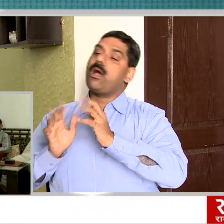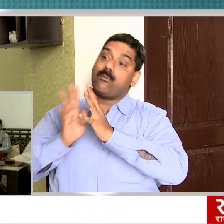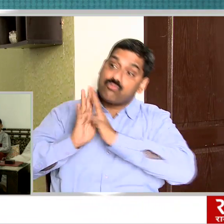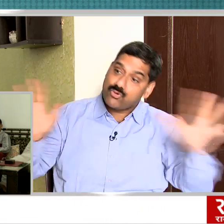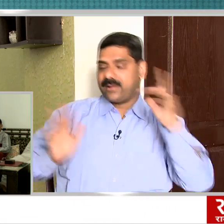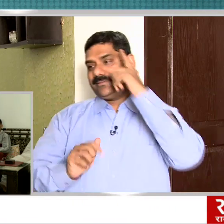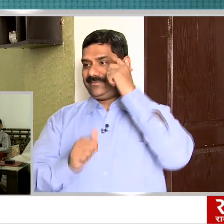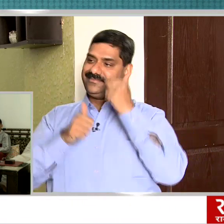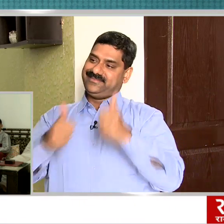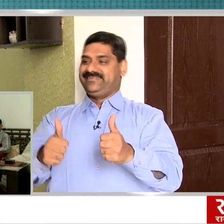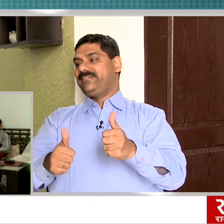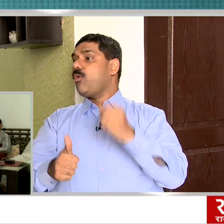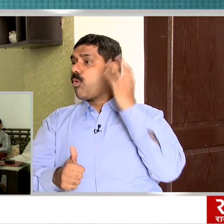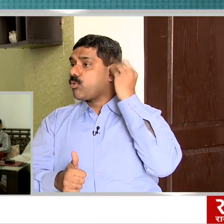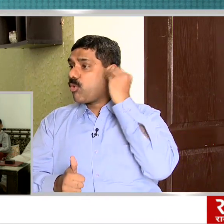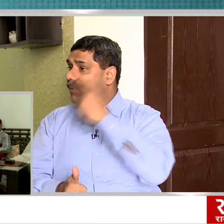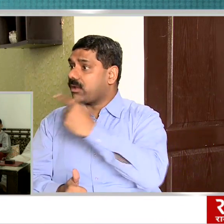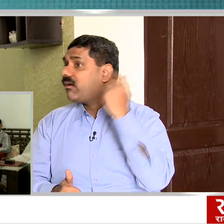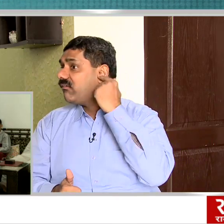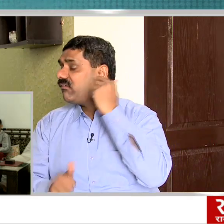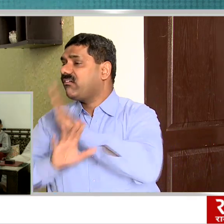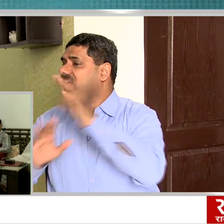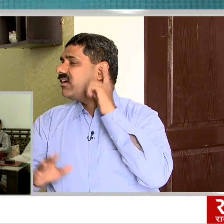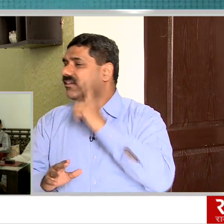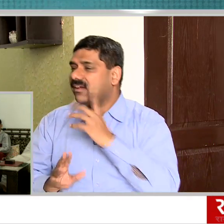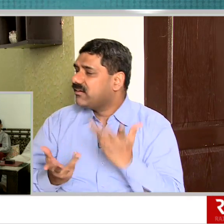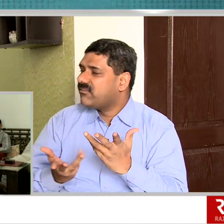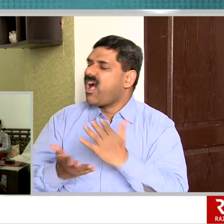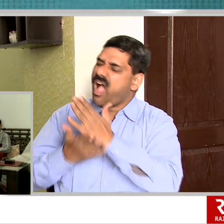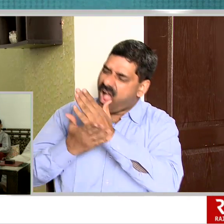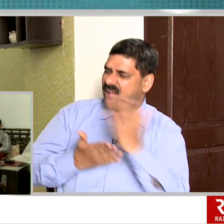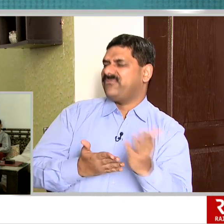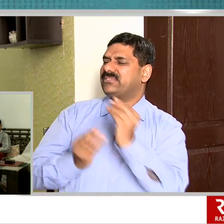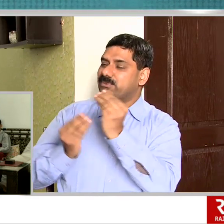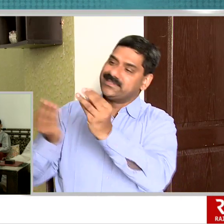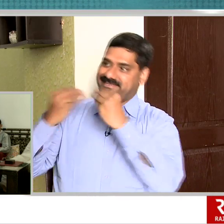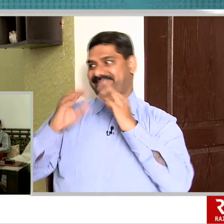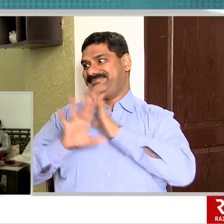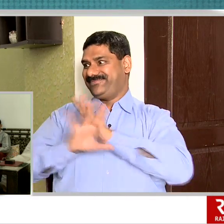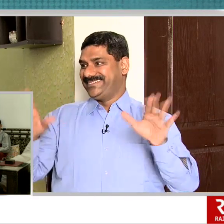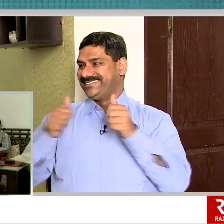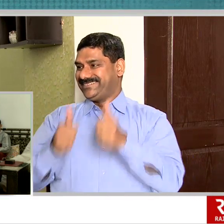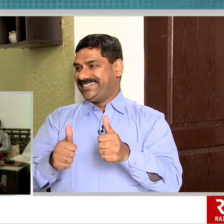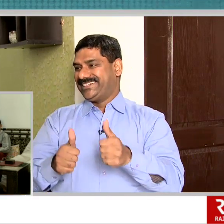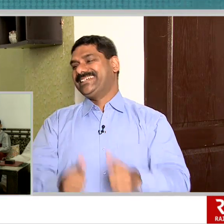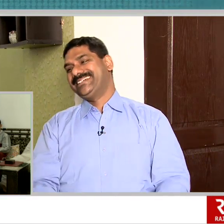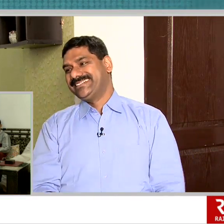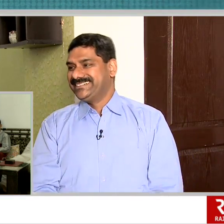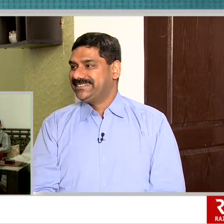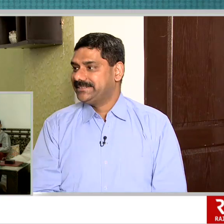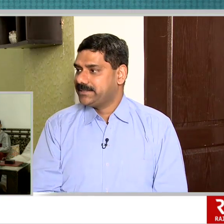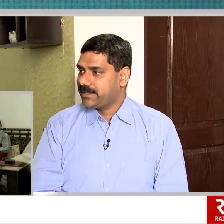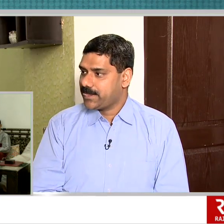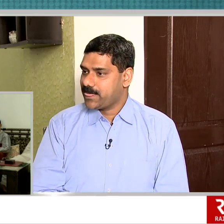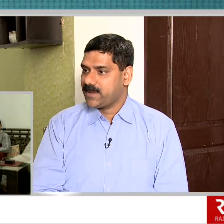बैठ के एक दिन मुझे सिखाया कि टाइपिंग में जो की वर्ड्स होते हैं वो कैसे कैसे और किस सीक्वेंस में होते हैं। धीरे धीरे मैं रोज़ उसकी प्रैक्टिस